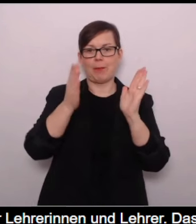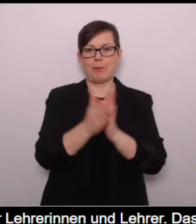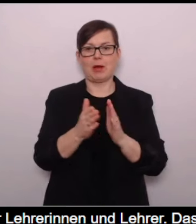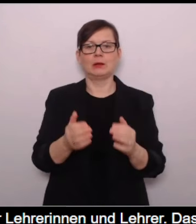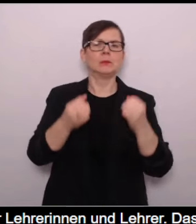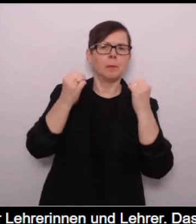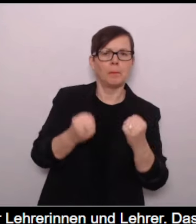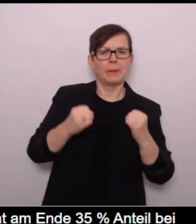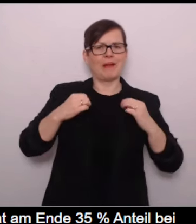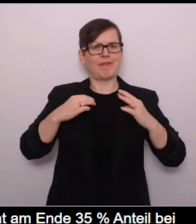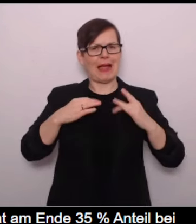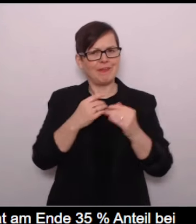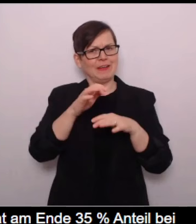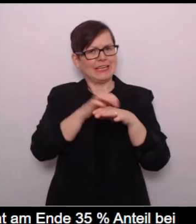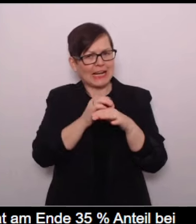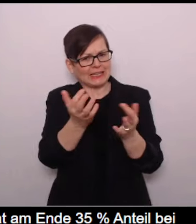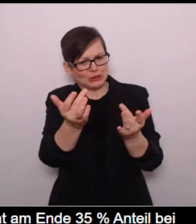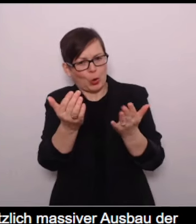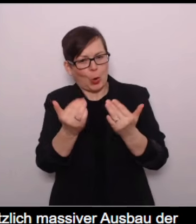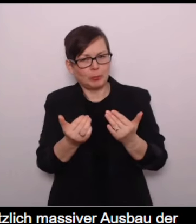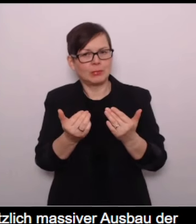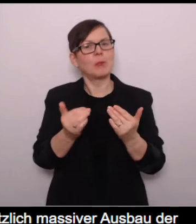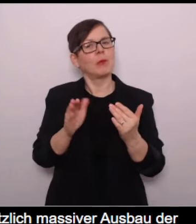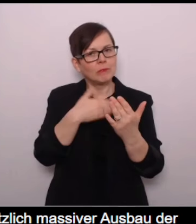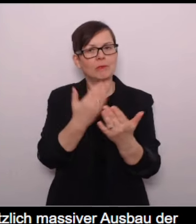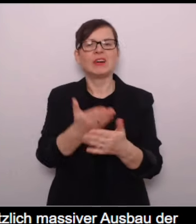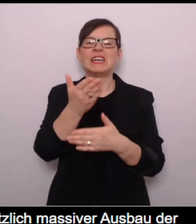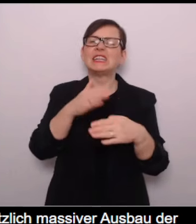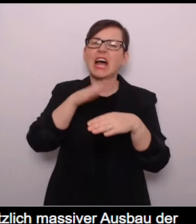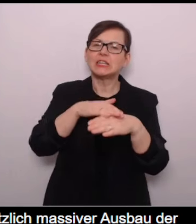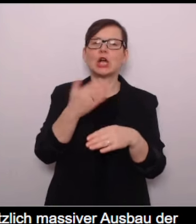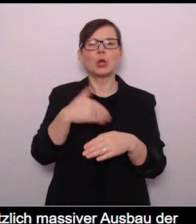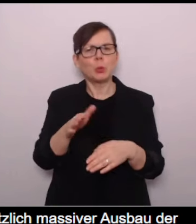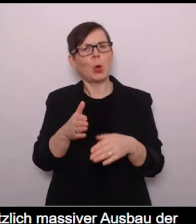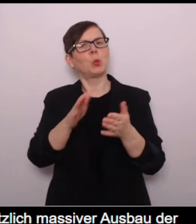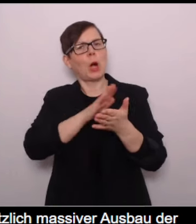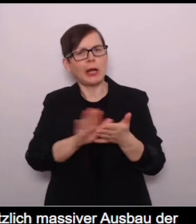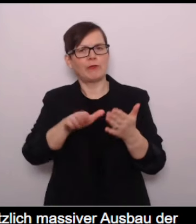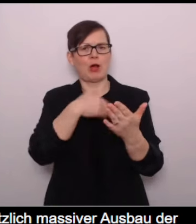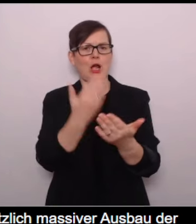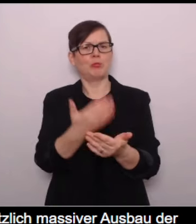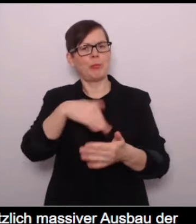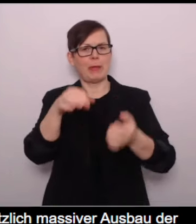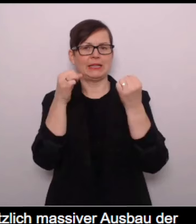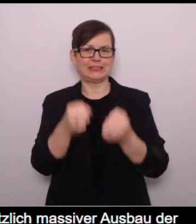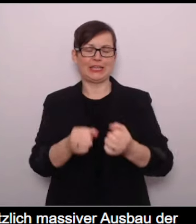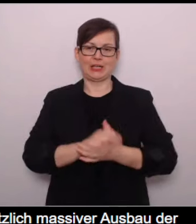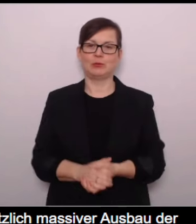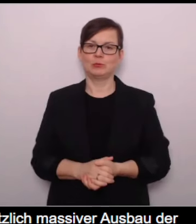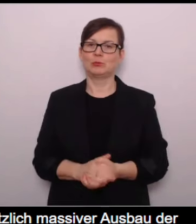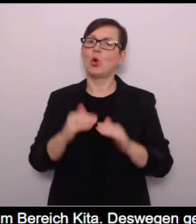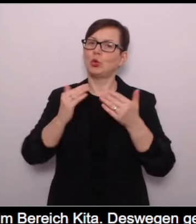der Teilzeit haben wir beschlossen, ein Konzept zu erarbeiten, das überwiegend natürlich vordringlich mit freiwilligen Anreizen versehen ist. Aber auch hier die Teilzeit